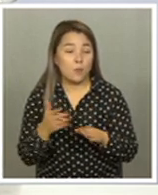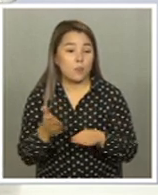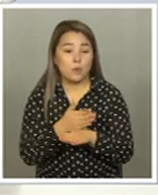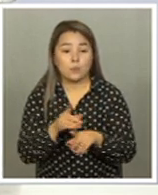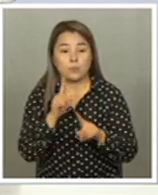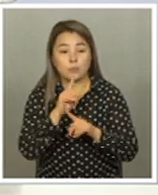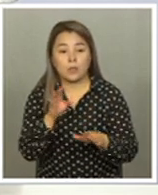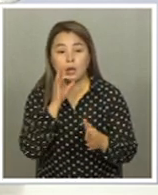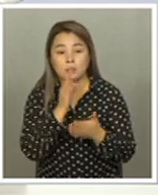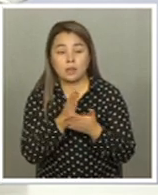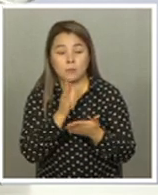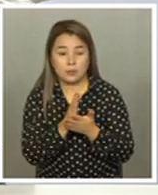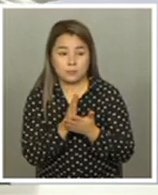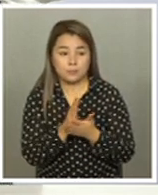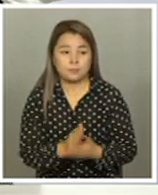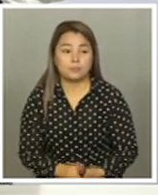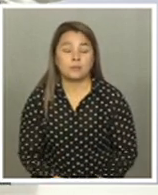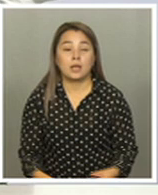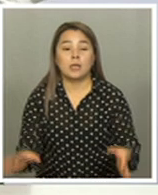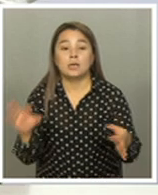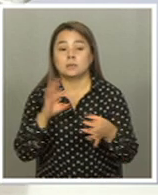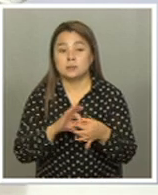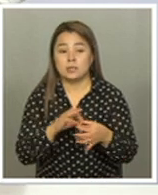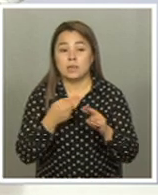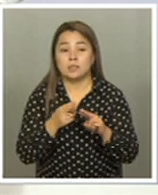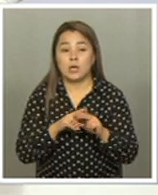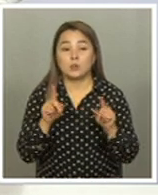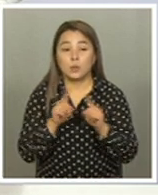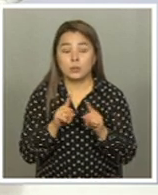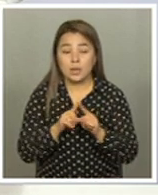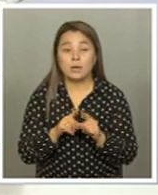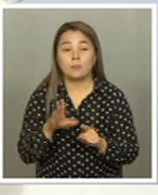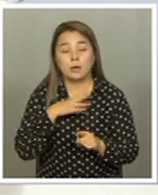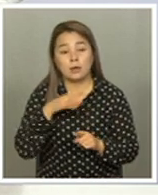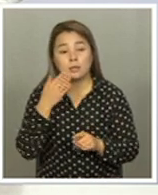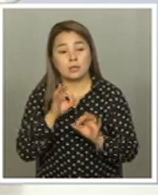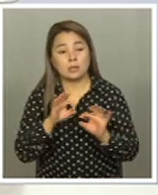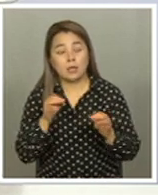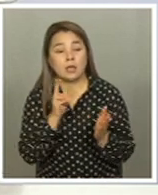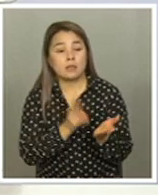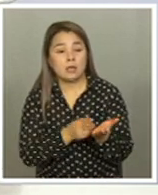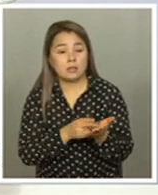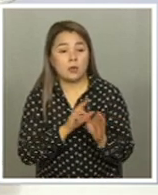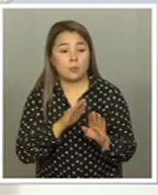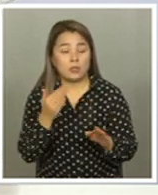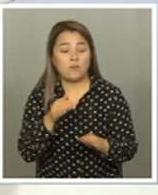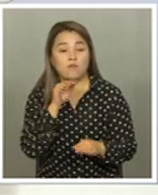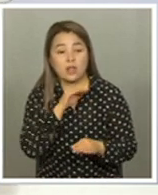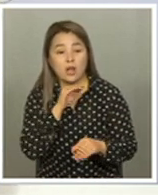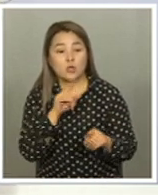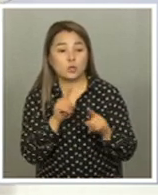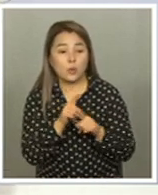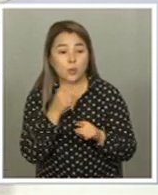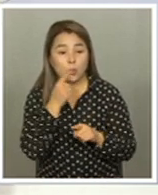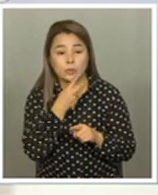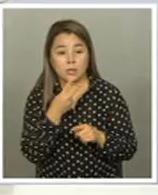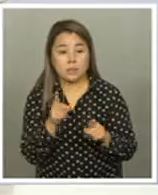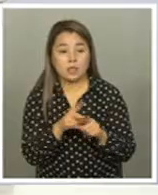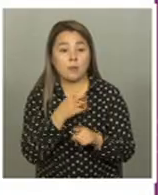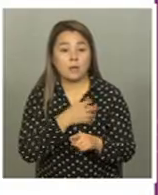білдіреді. Бұл гипотеза эмпирикалық дәлелдерге емес, философиялық көзқарастарға